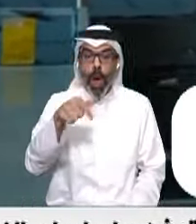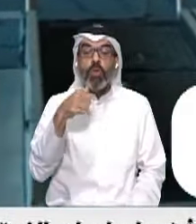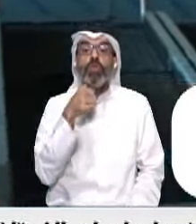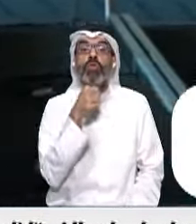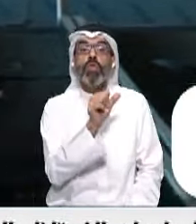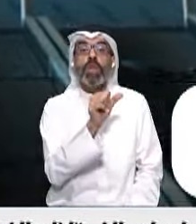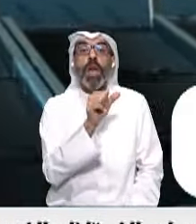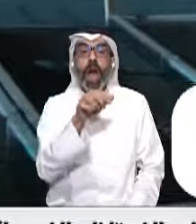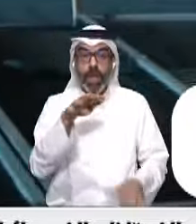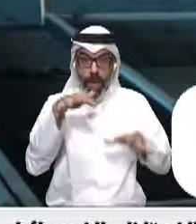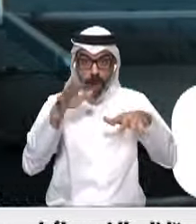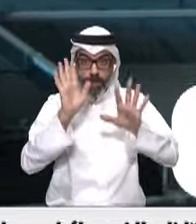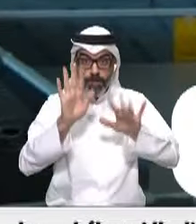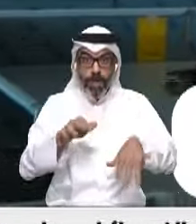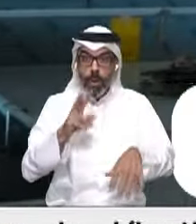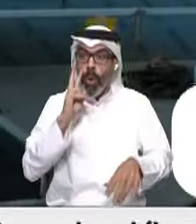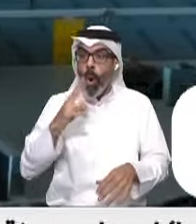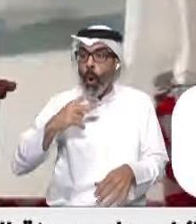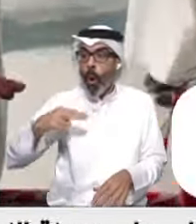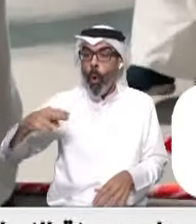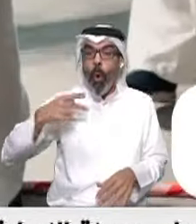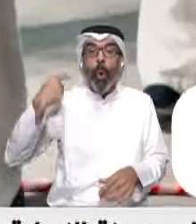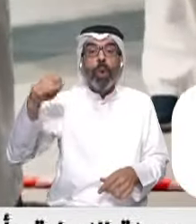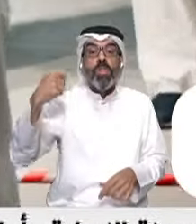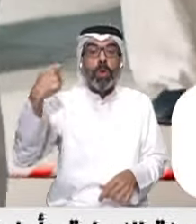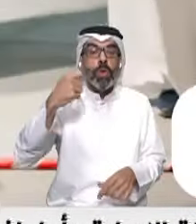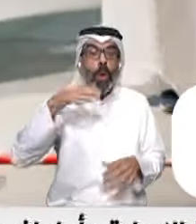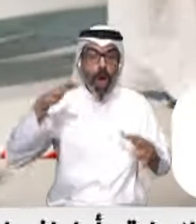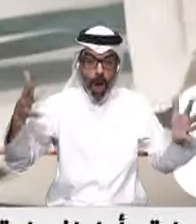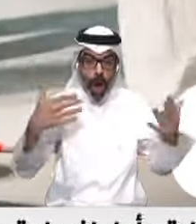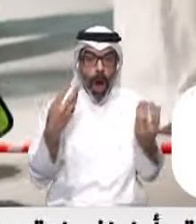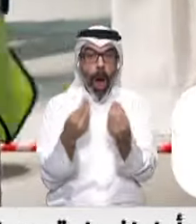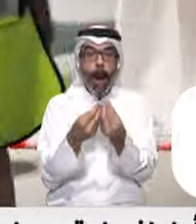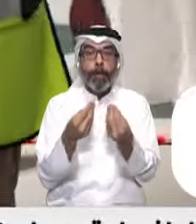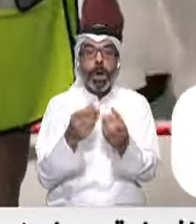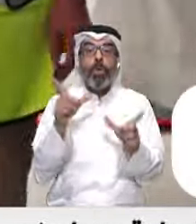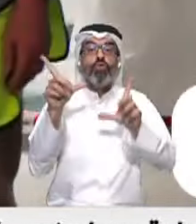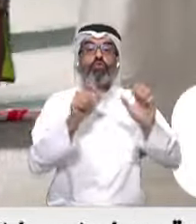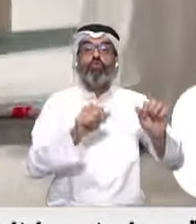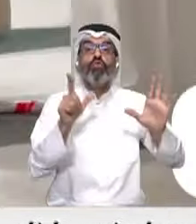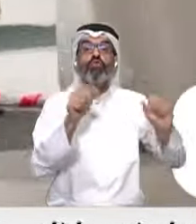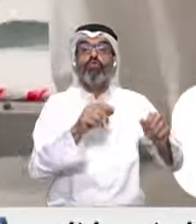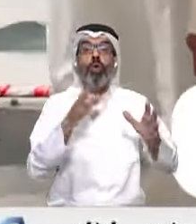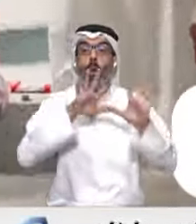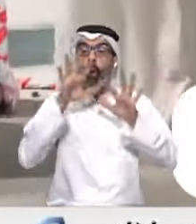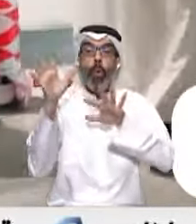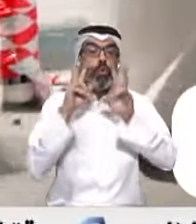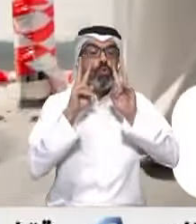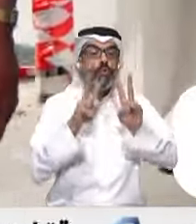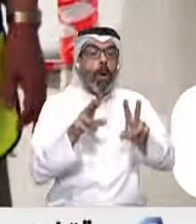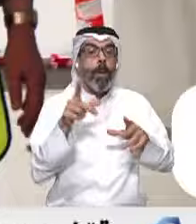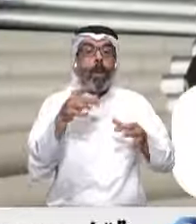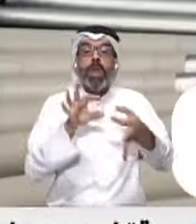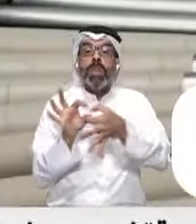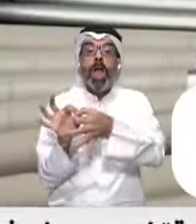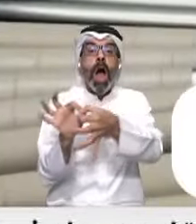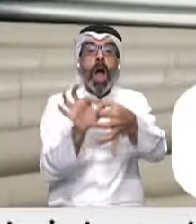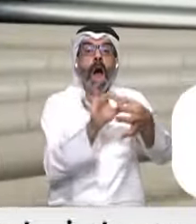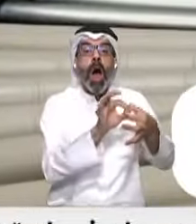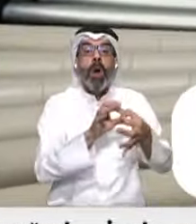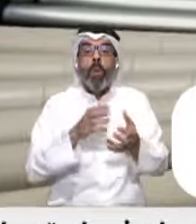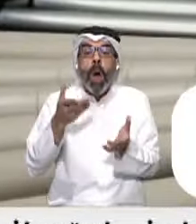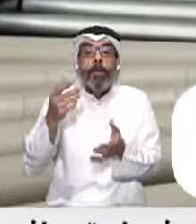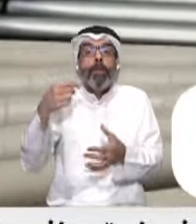اثنين مع اخواته واخوانه الوزراء على هامش الاجتماع الاسبوعي لمجلس الوزراء بضروره التعاون مع وزاره الاشغال